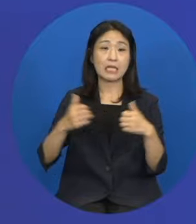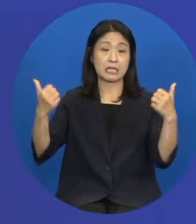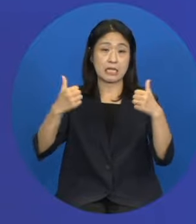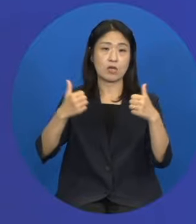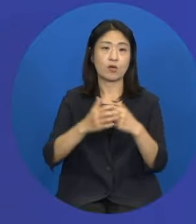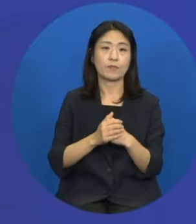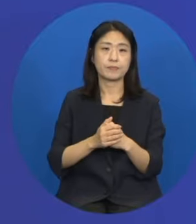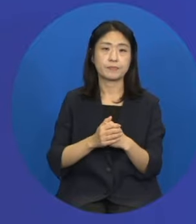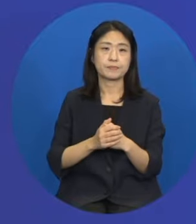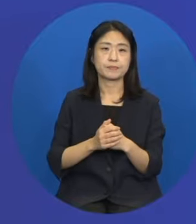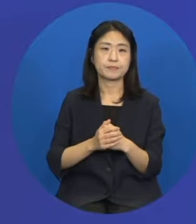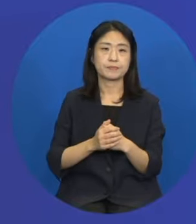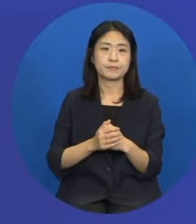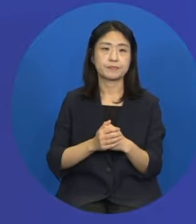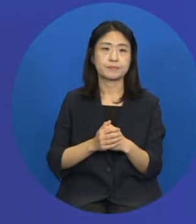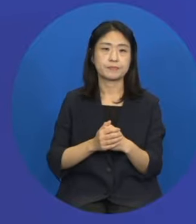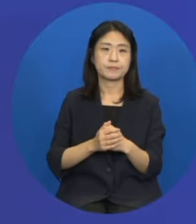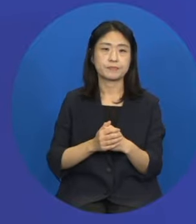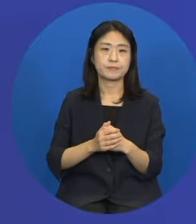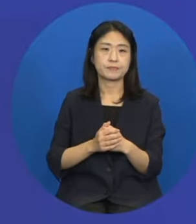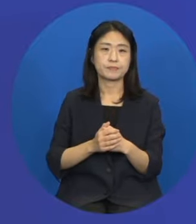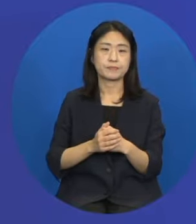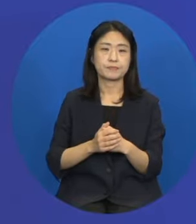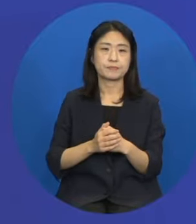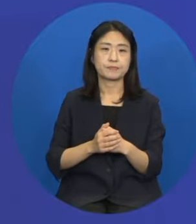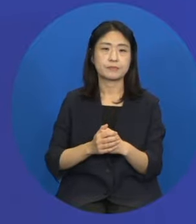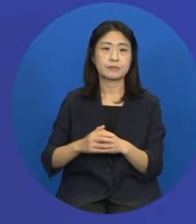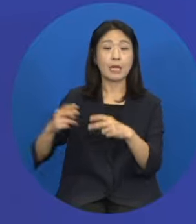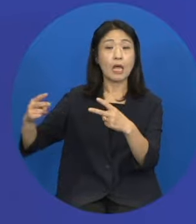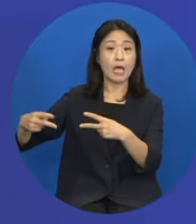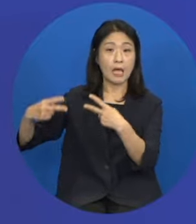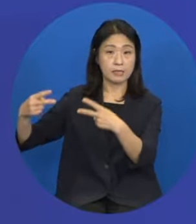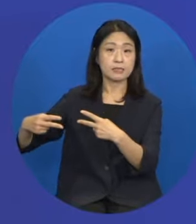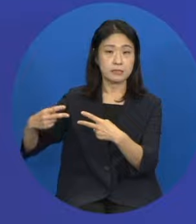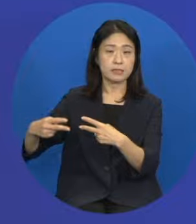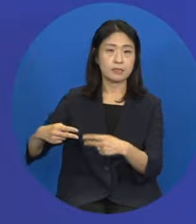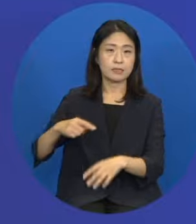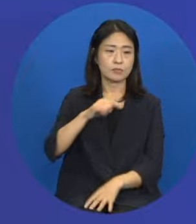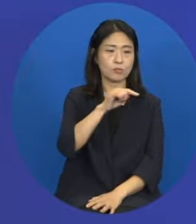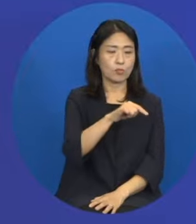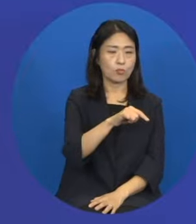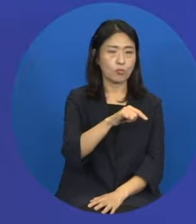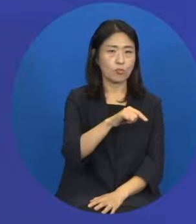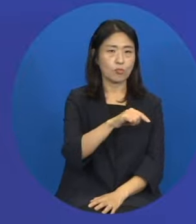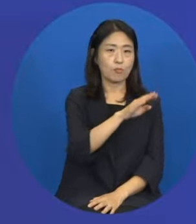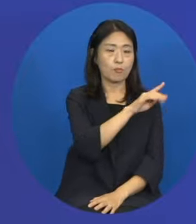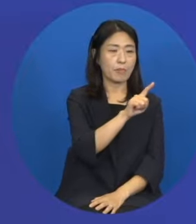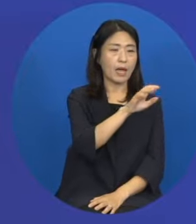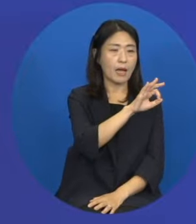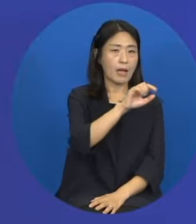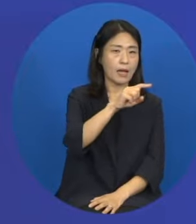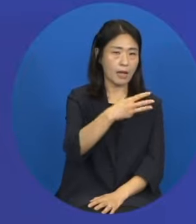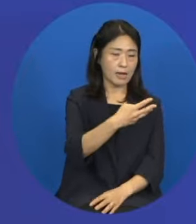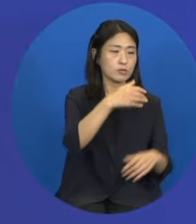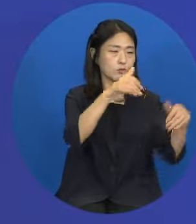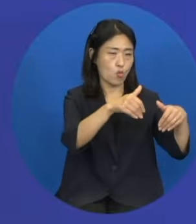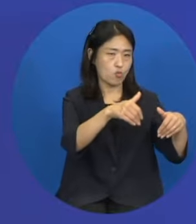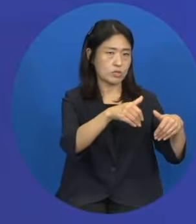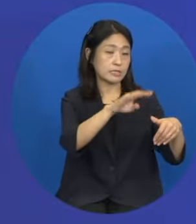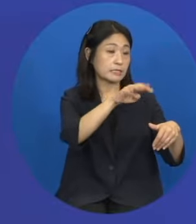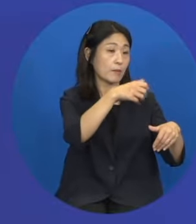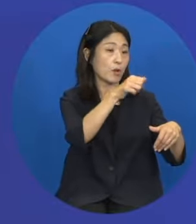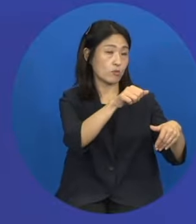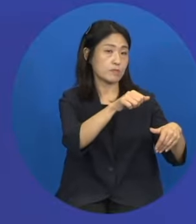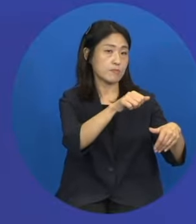선지자 400명을 다 데려러 와라, 소위 맞짱을 뜨자 이거예요. 1대 850으로.